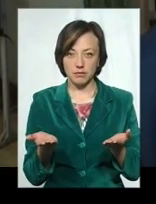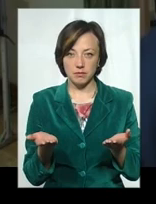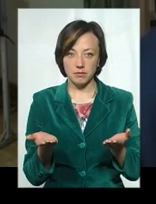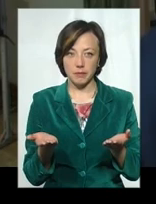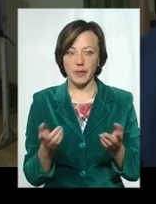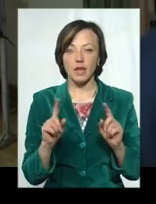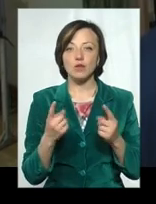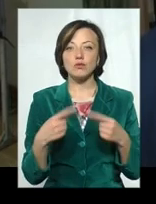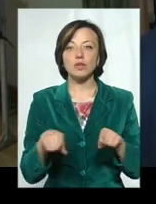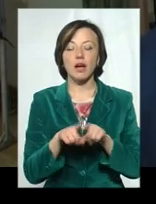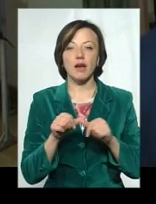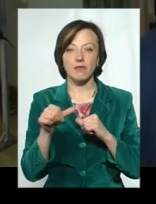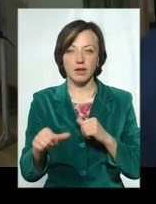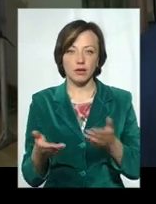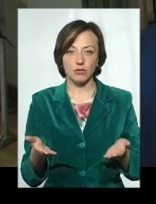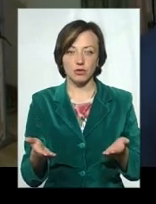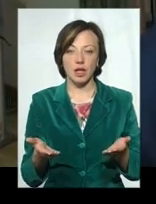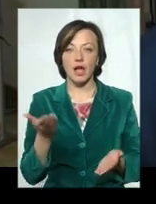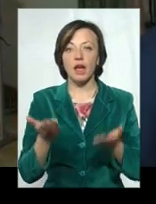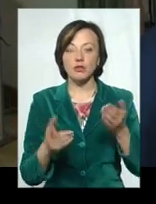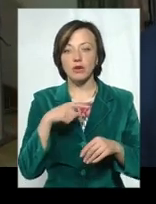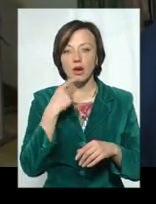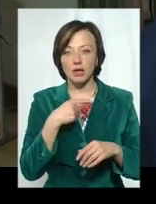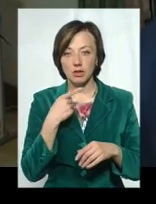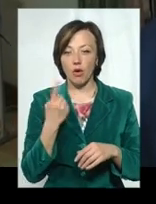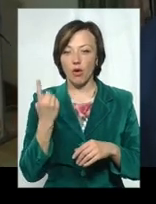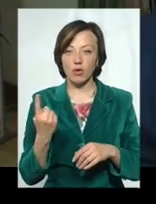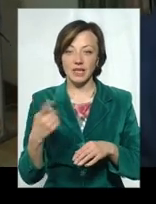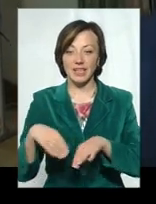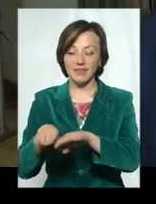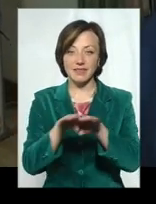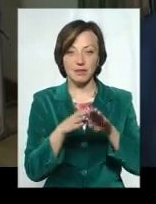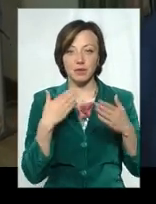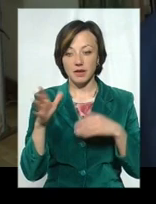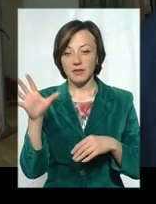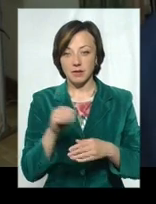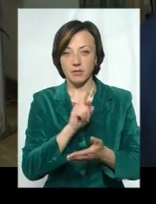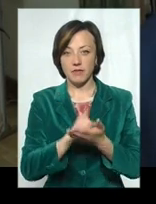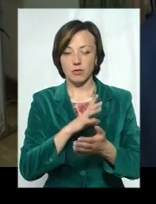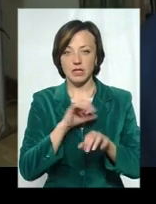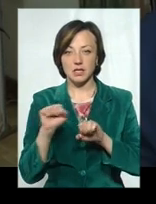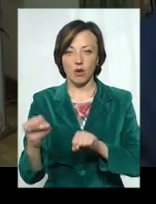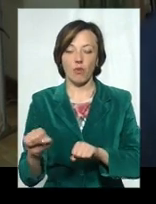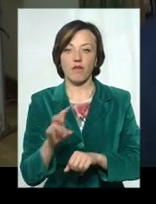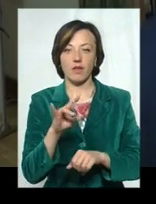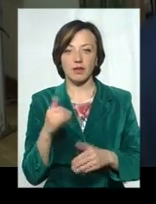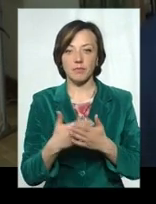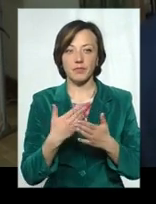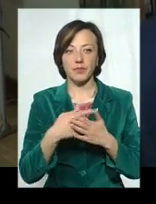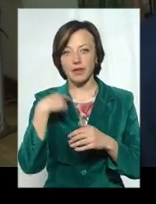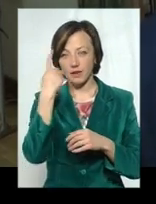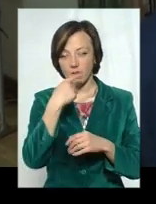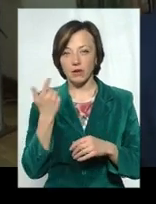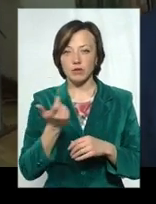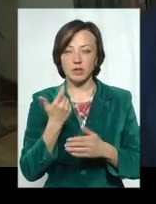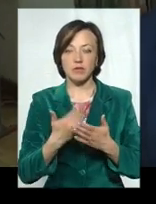А чого таке виключення? Якщо ми кажемо один для всіх підхід, значить всі повинні бути застраховані. Беремо індивідуальне господарство.